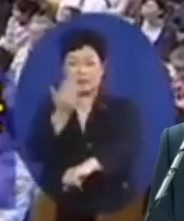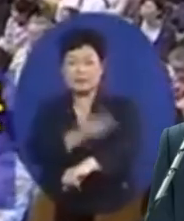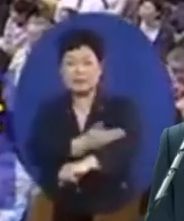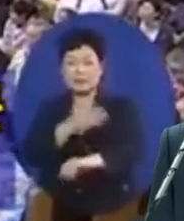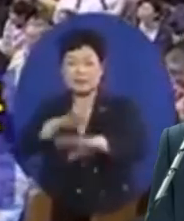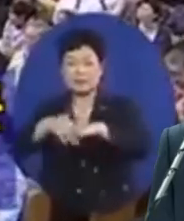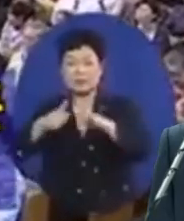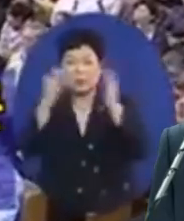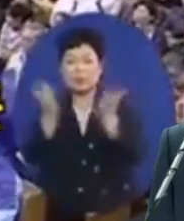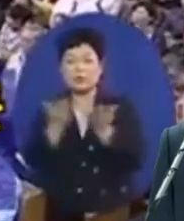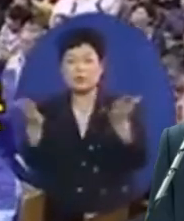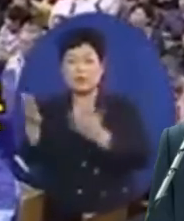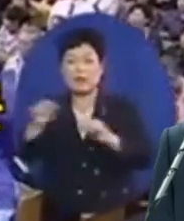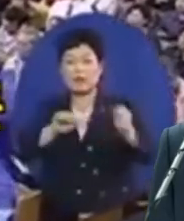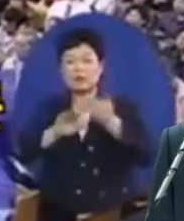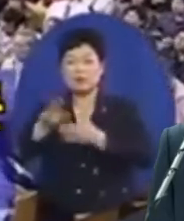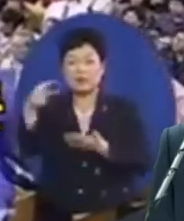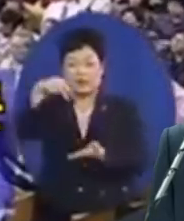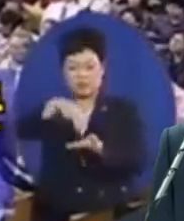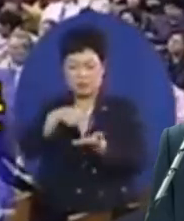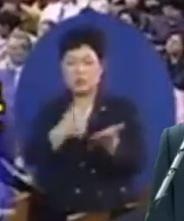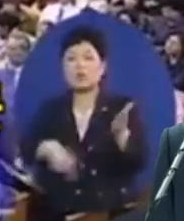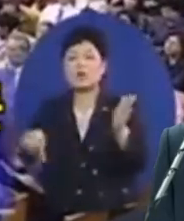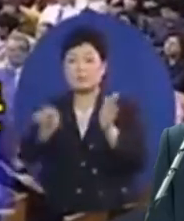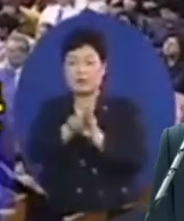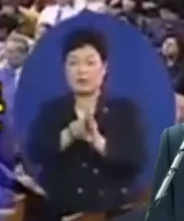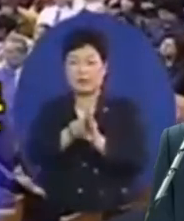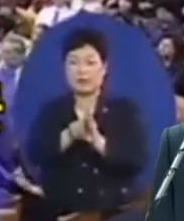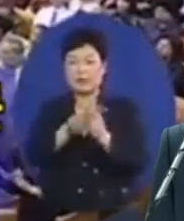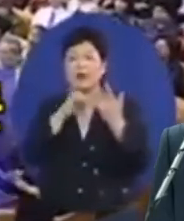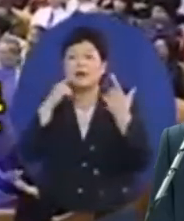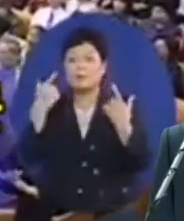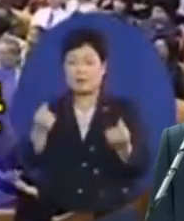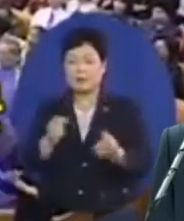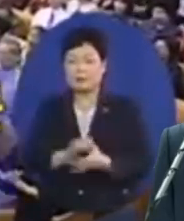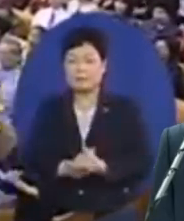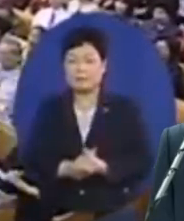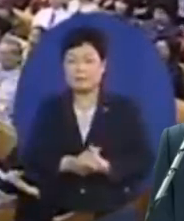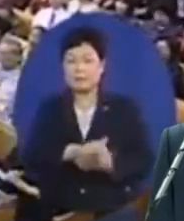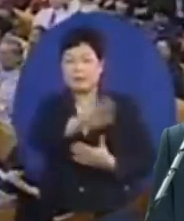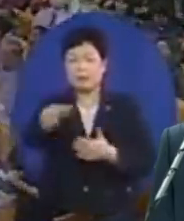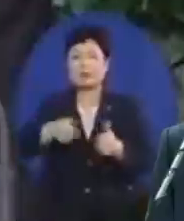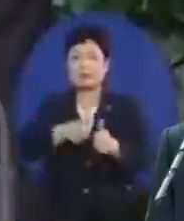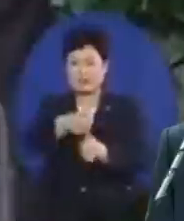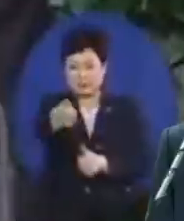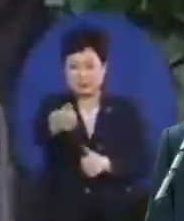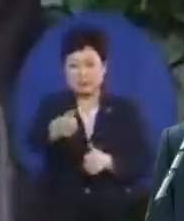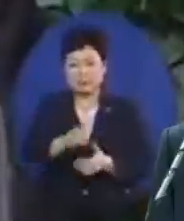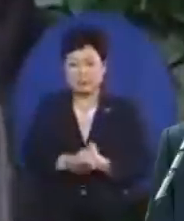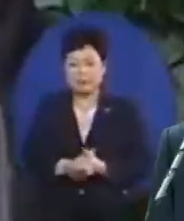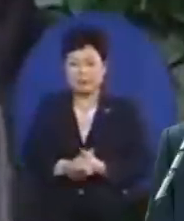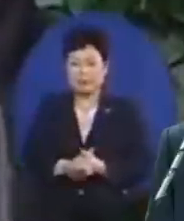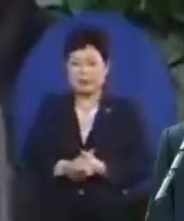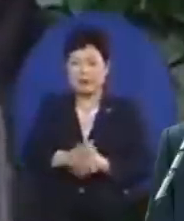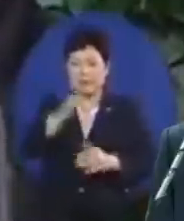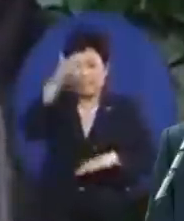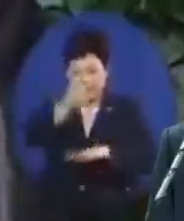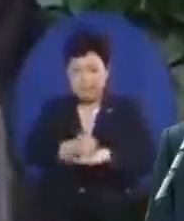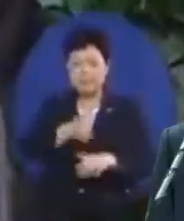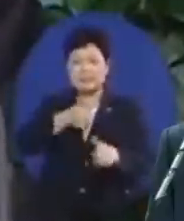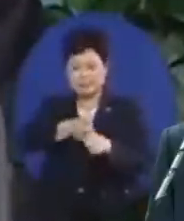대적하고 모든 일을 행한 후에 서기 위함이라. 그러므로 우리는 이깁니다. 결코